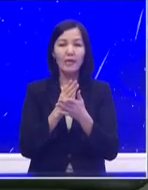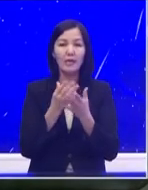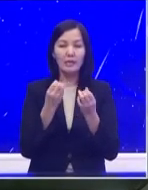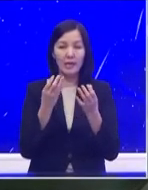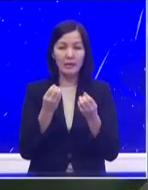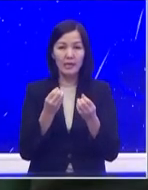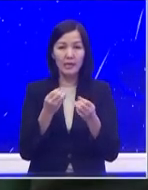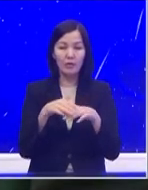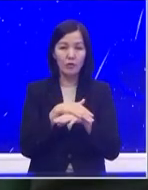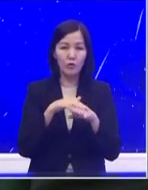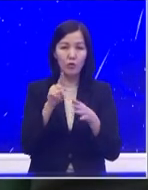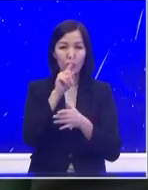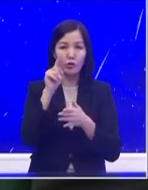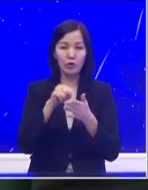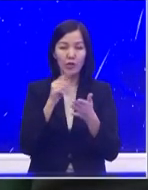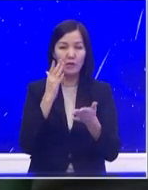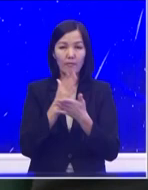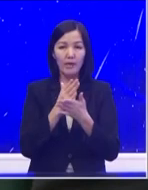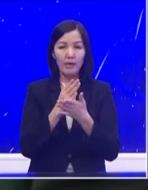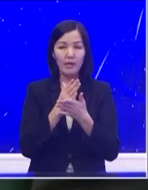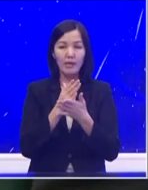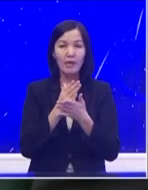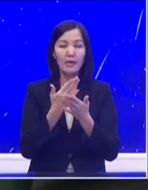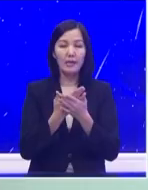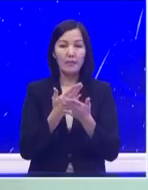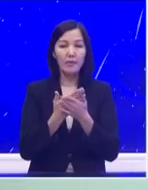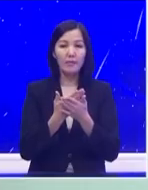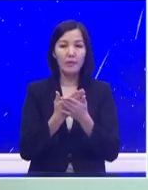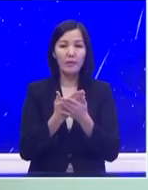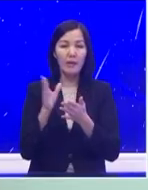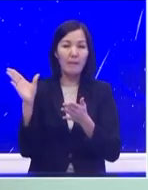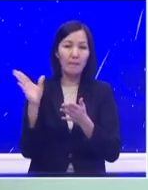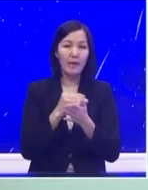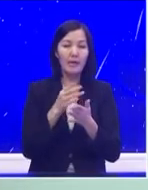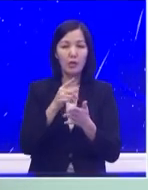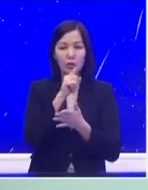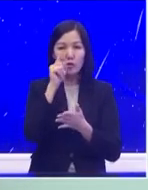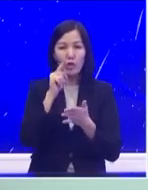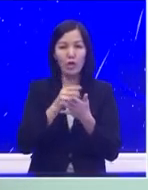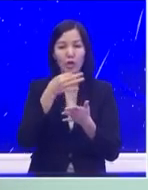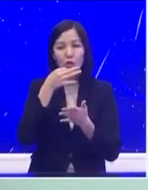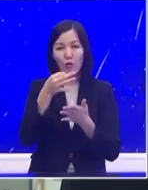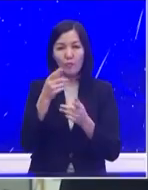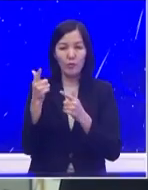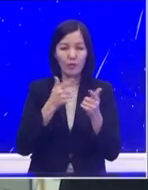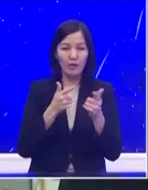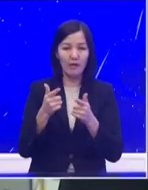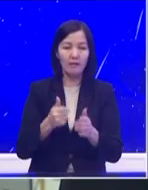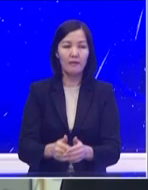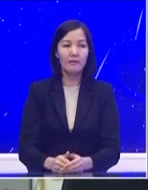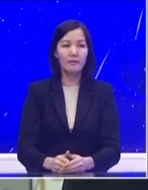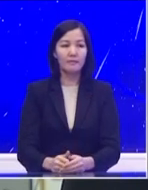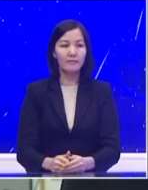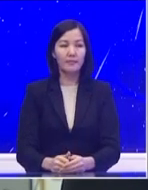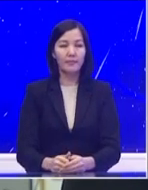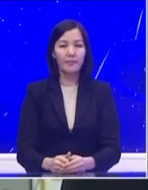қарамастан тұрғындарда сұрақтар туындап жатыр. Оларға мамандар кез келген уақытта жауап беруге дайын. Очень интересующая